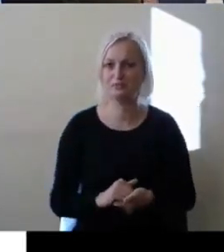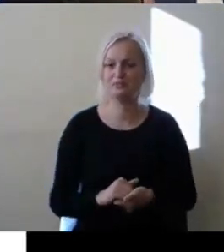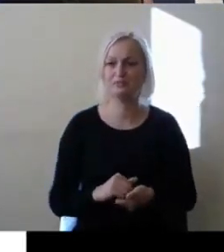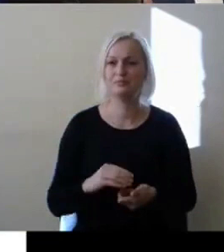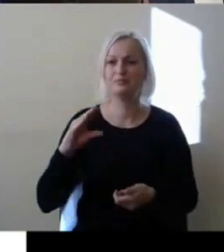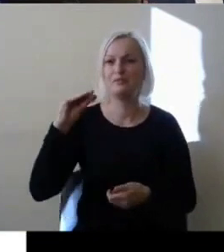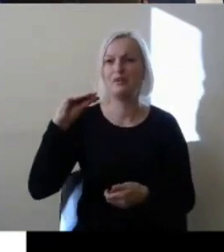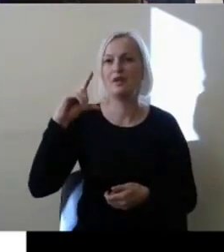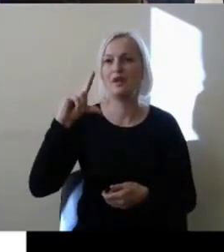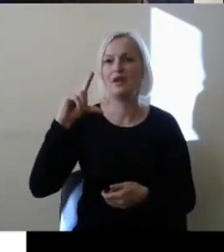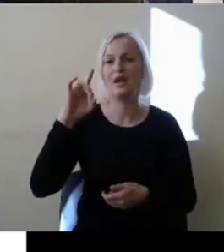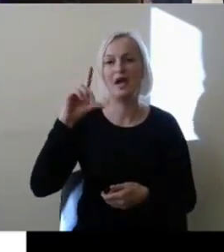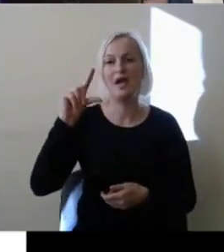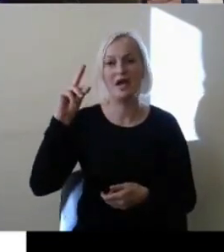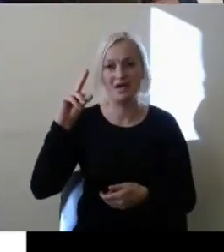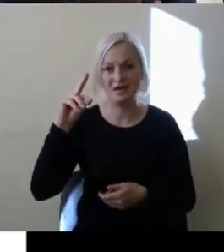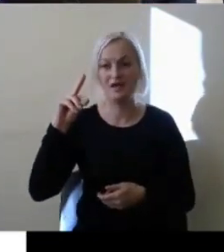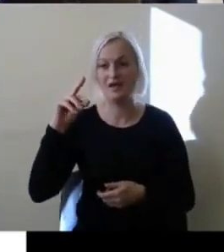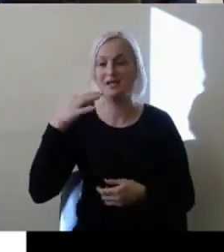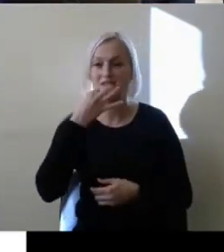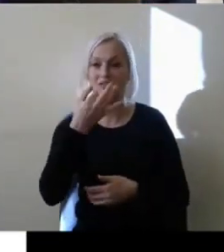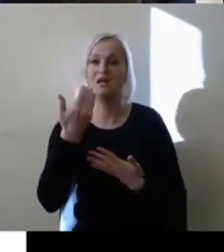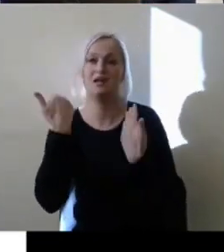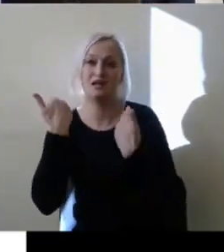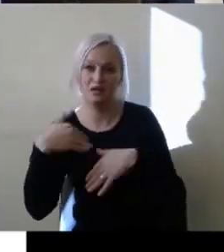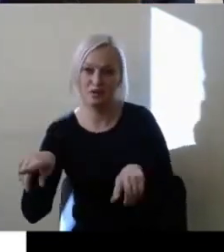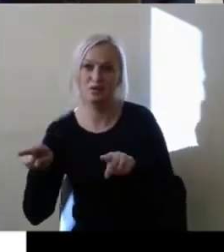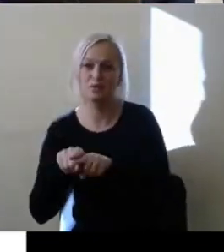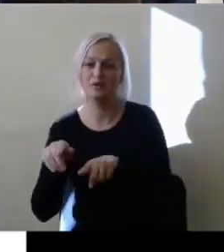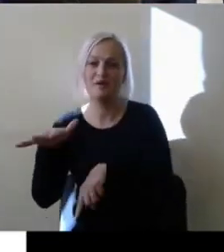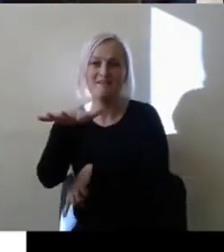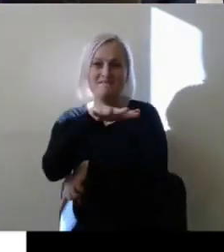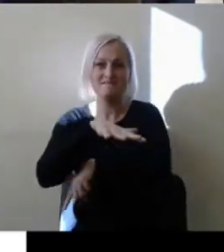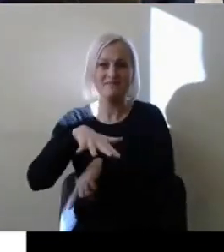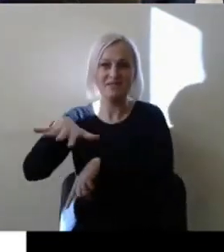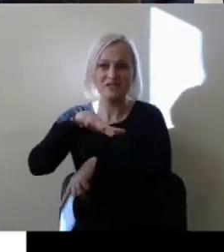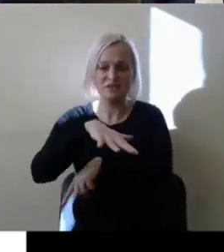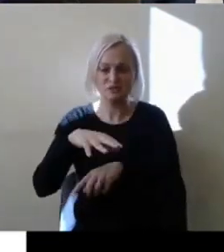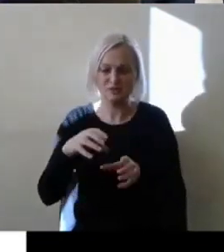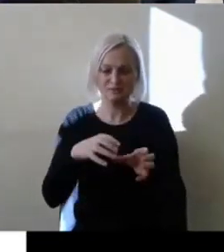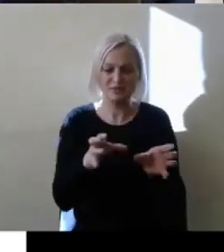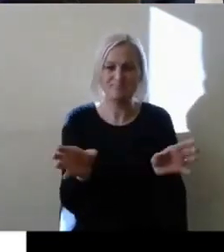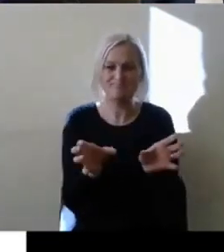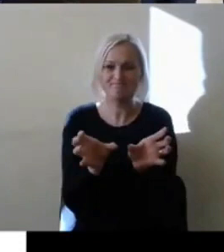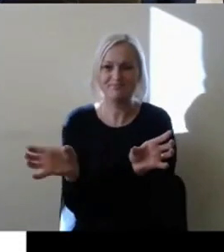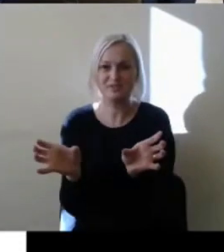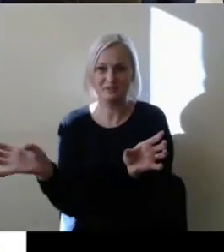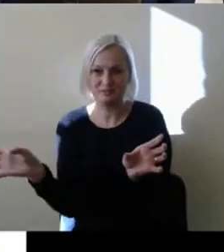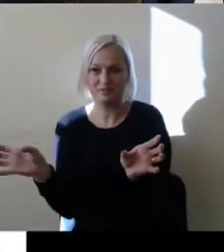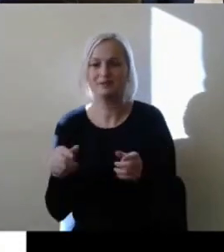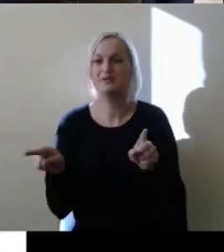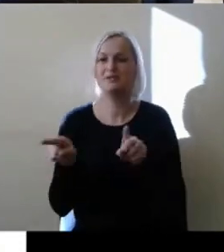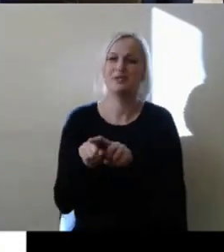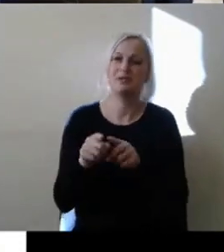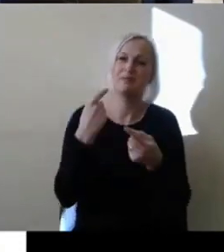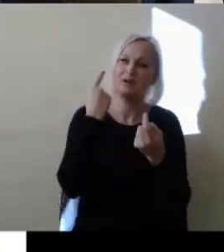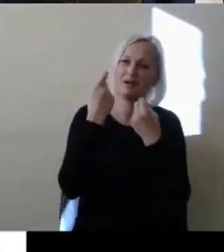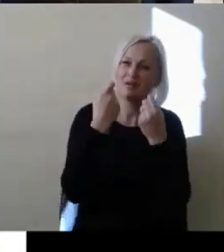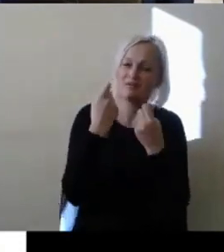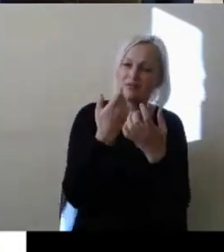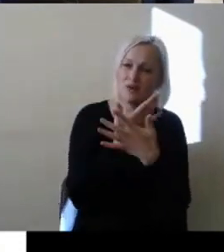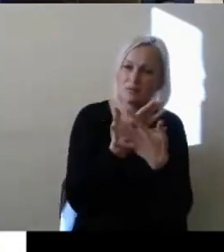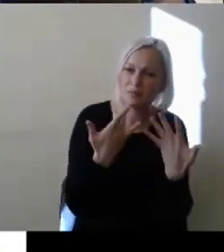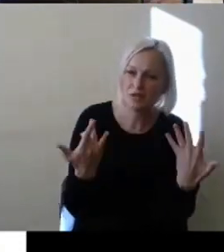tai visuomenės susiskaldimas ir sakykime, manipuliavimas visuomenės informavimo priemonėms, statistika ir taip